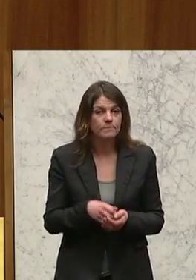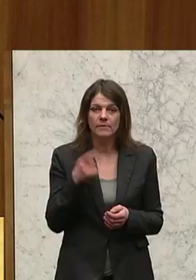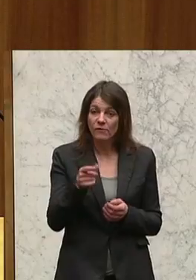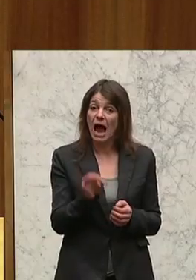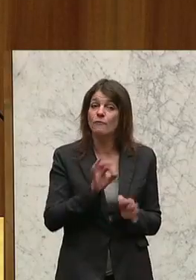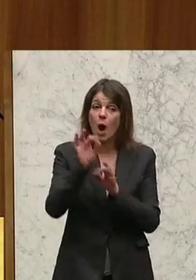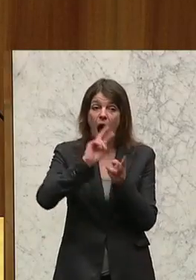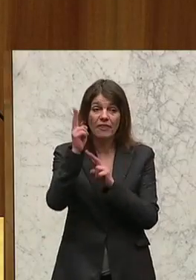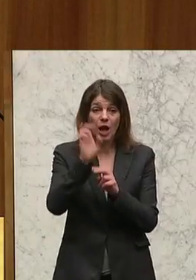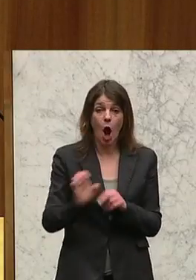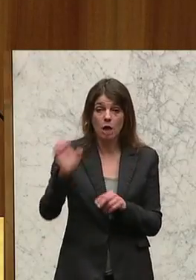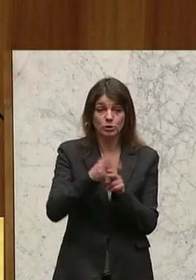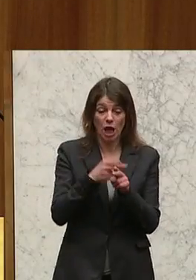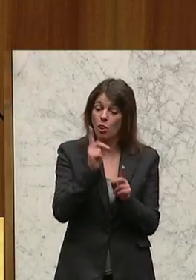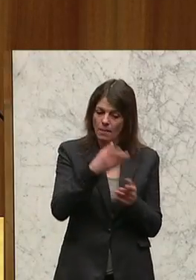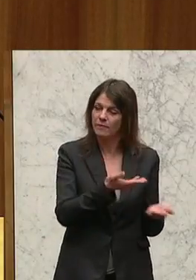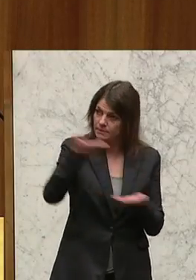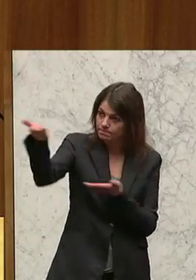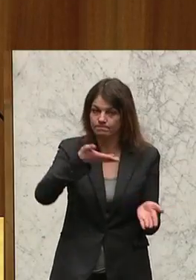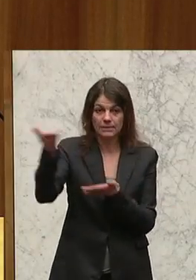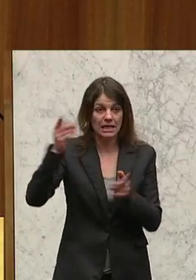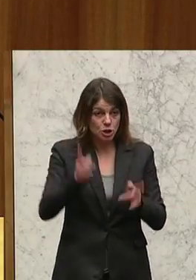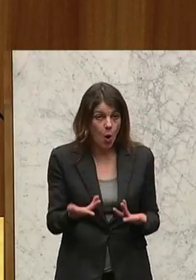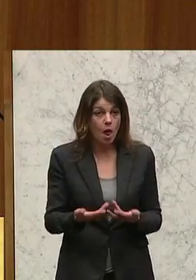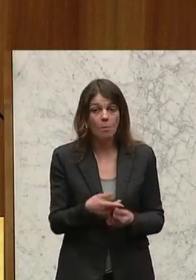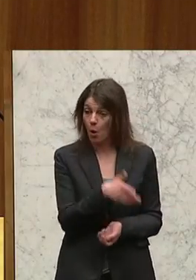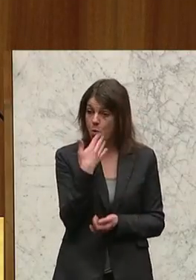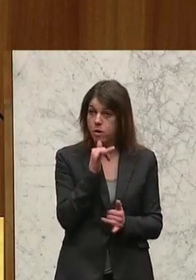andere europäische Staaten weitergereicht hätten werden sollen, die aber nicht